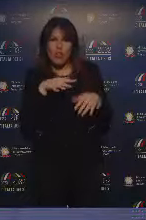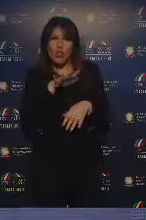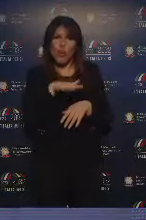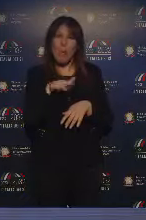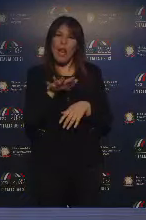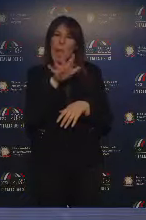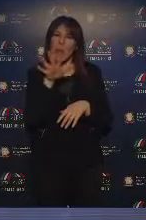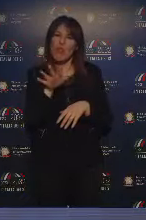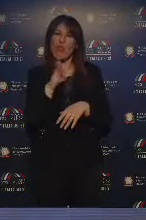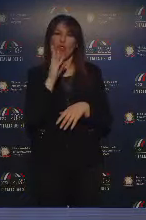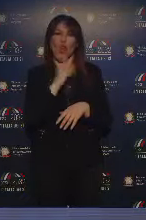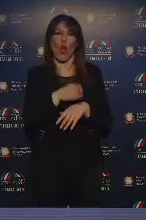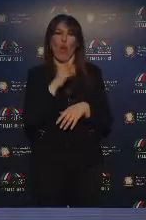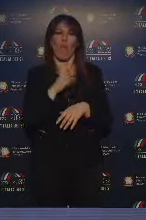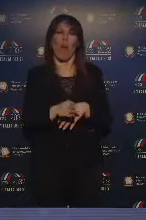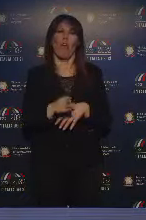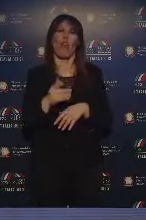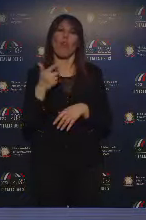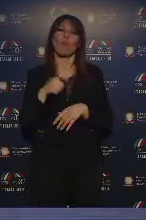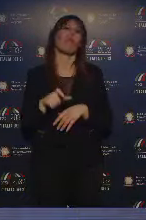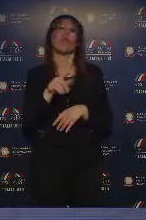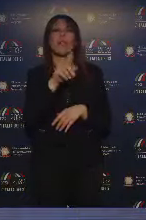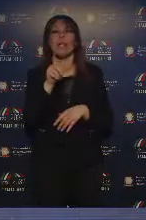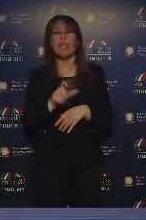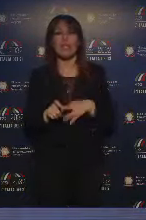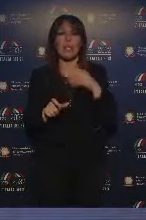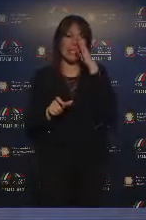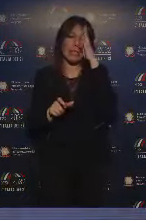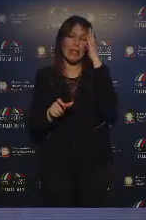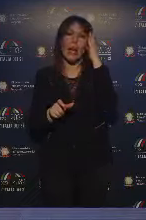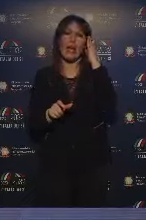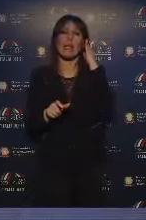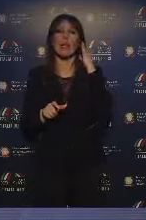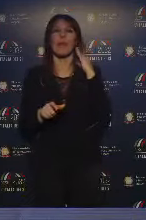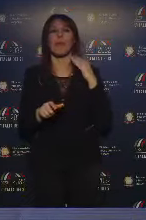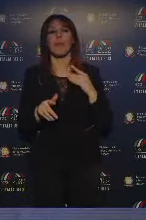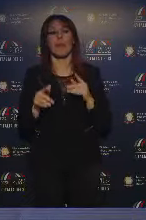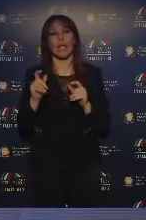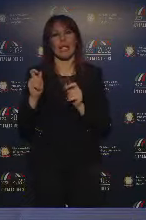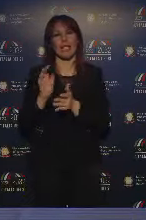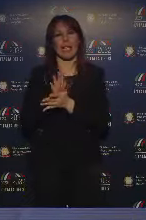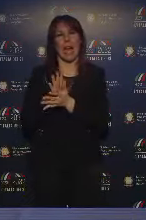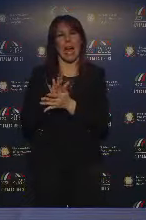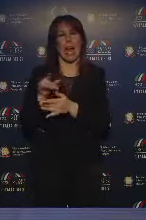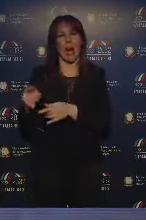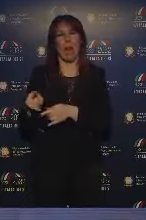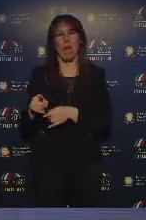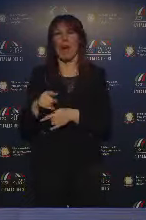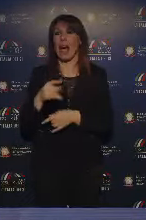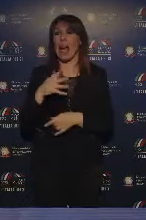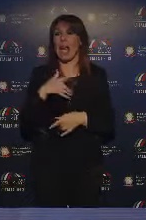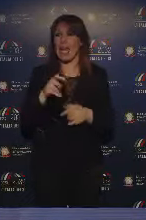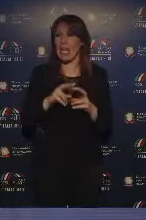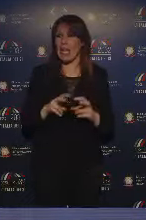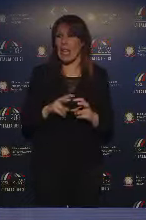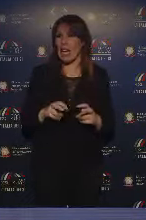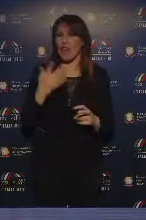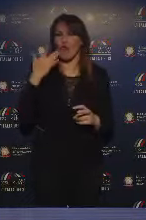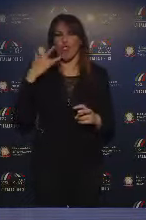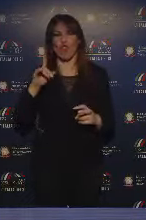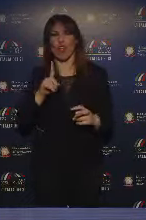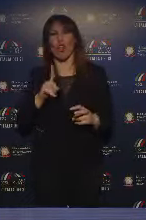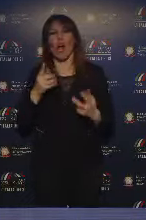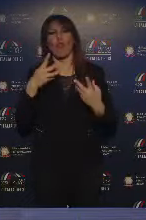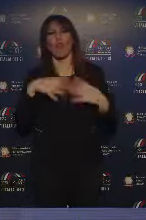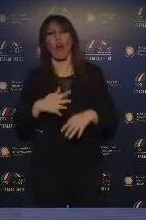colpevoli perché purtroppo in Italia soprattutto per certa stampa se sei indagato non sei innocente finoo a prova contraria ma sei